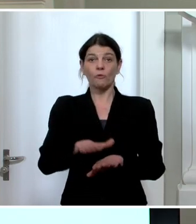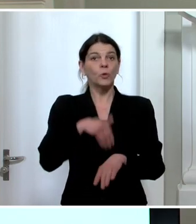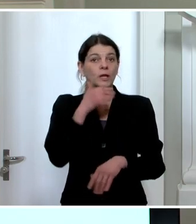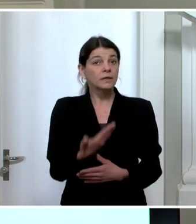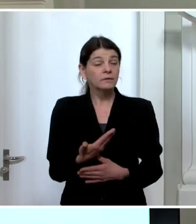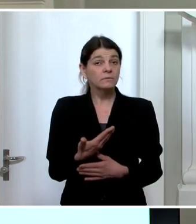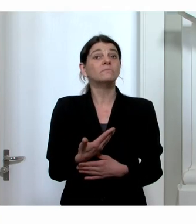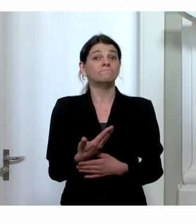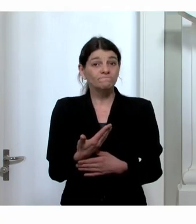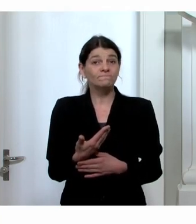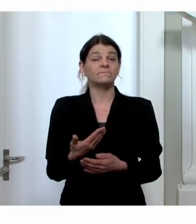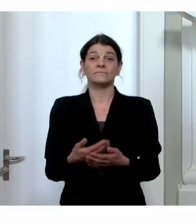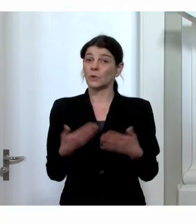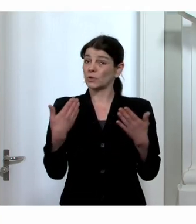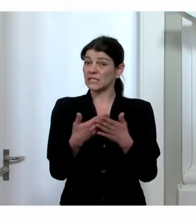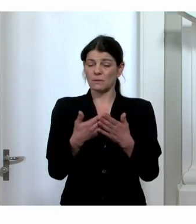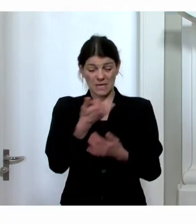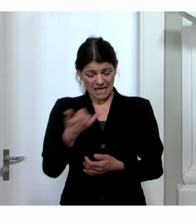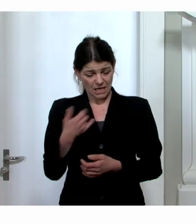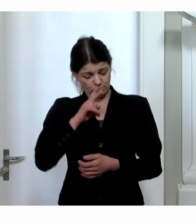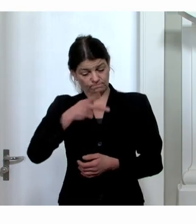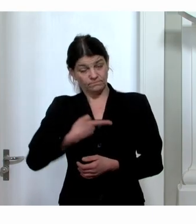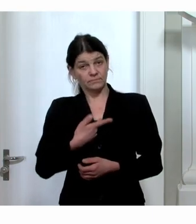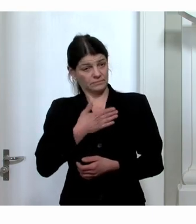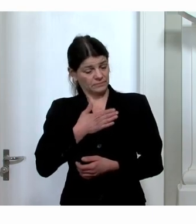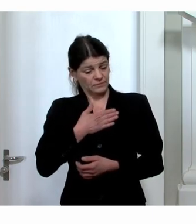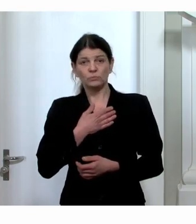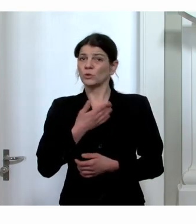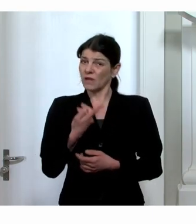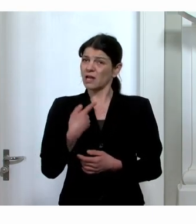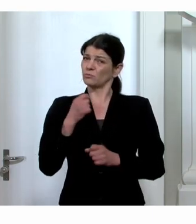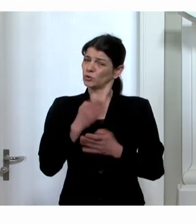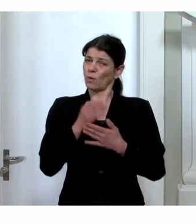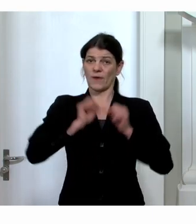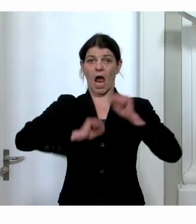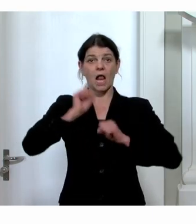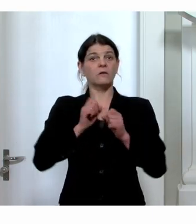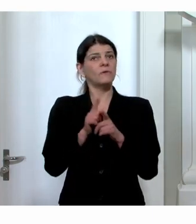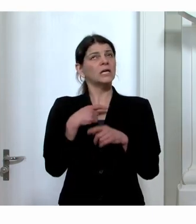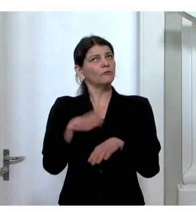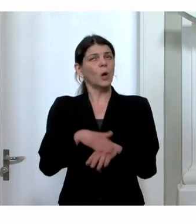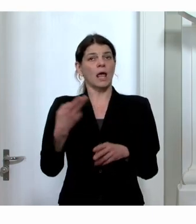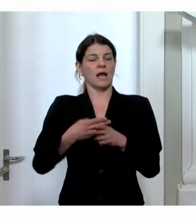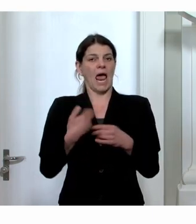spüren. Und so muss sich jeder Einzelne so verhalten, wie wenn er dieses Virus